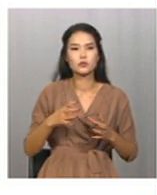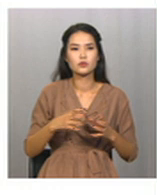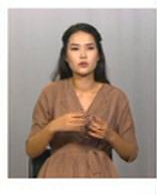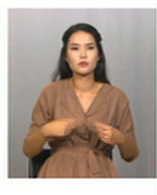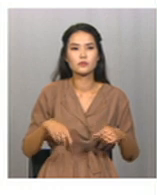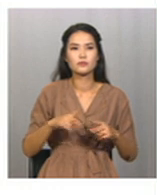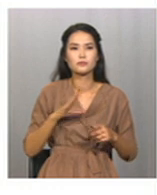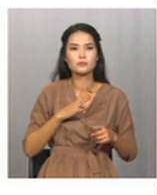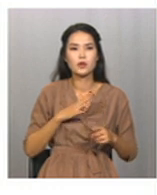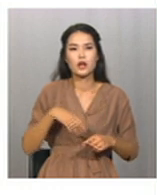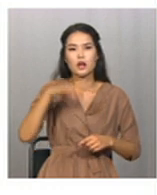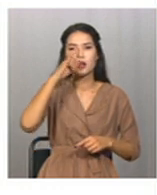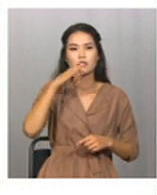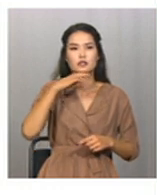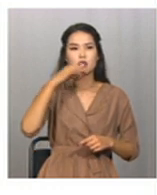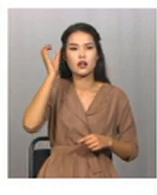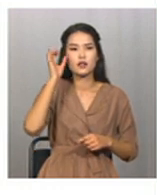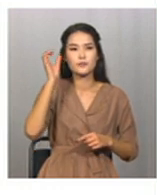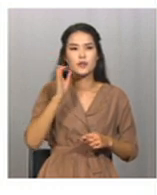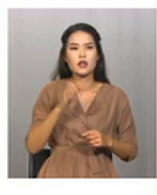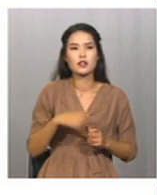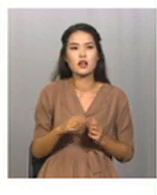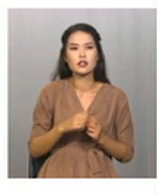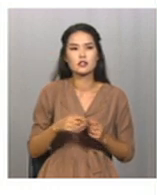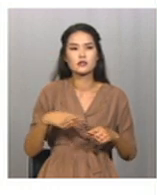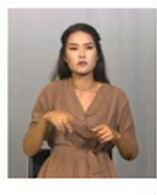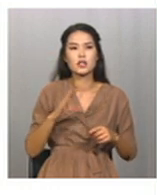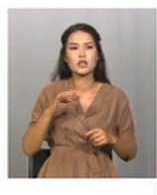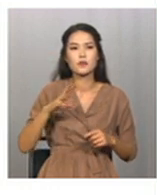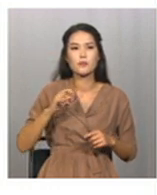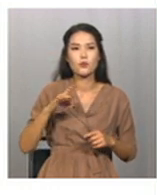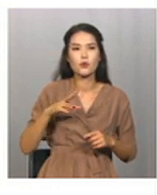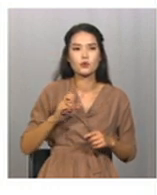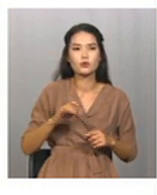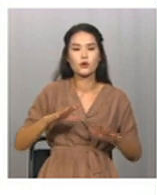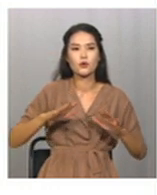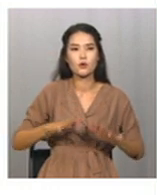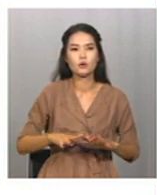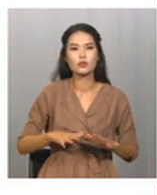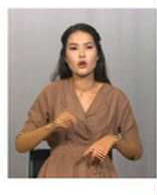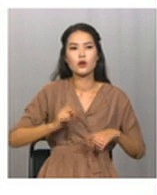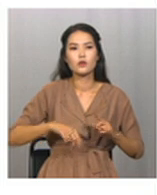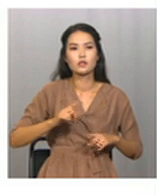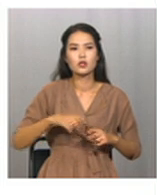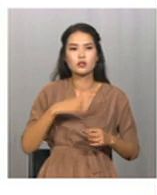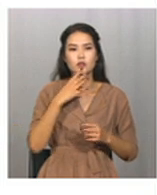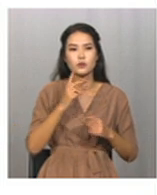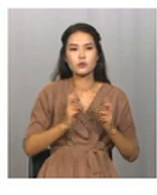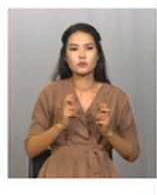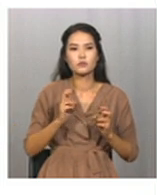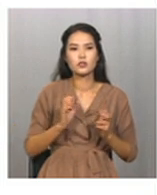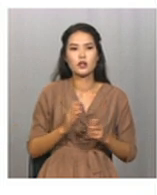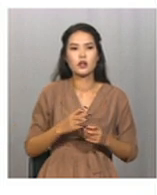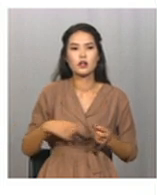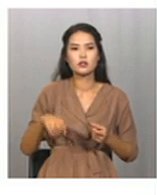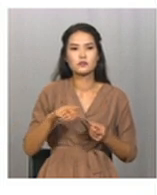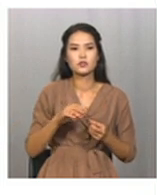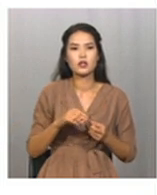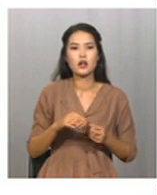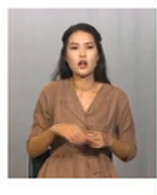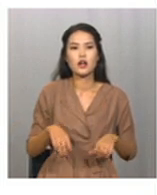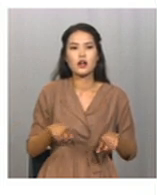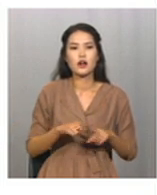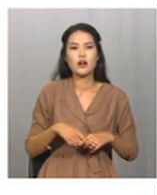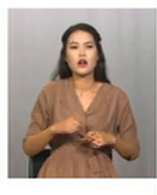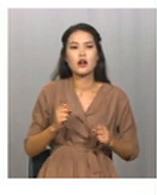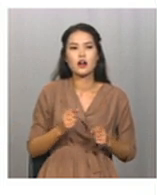айналысады. Қазақстандық ғалымдардың әзірлемелері импорттың орнын отандық өніммен алмастыруға және